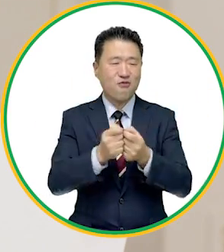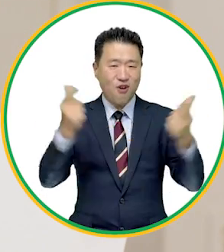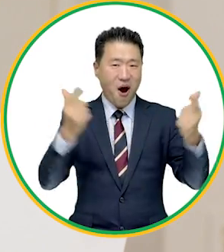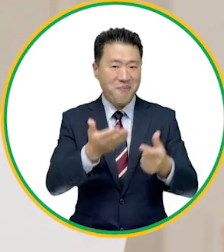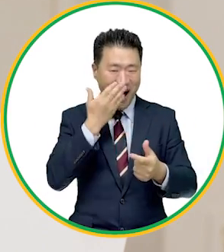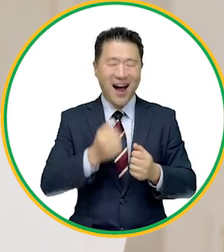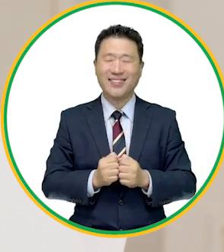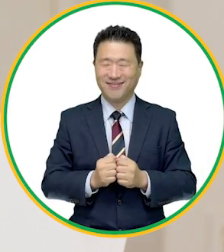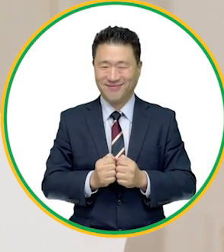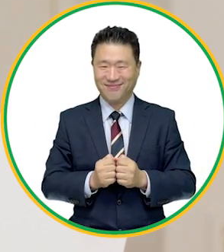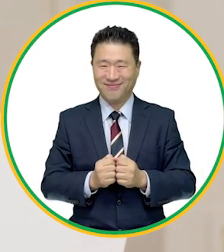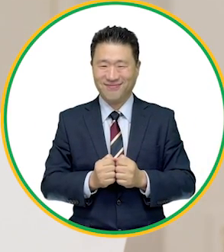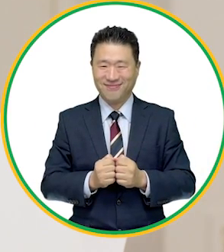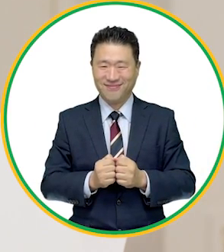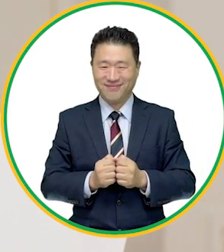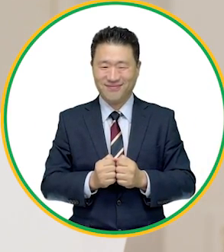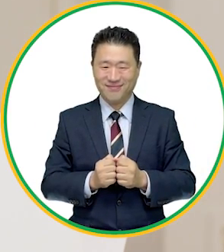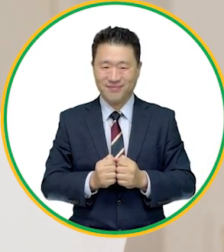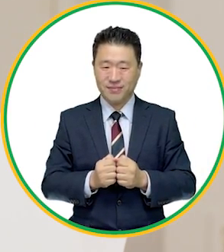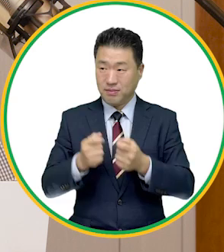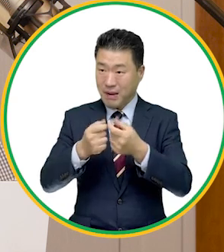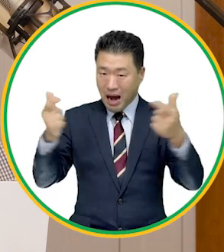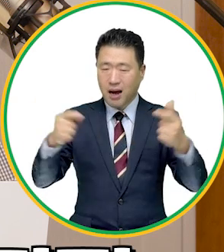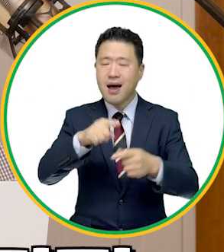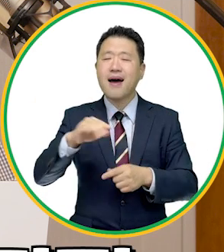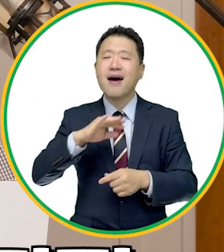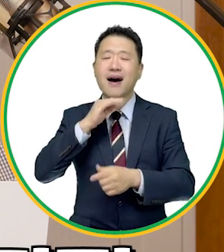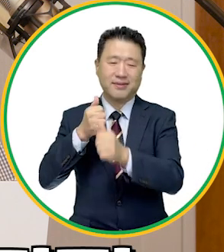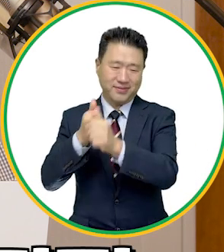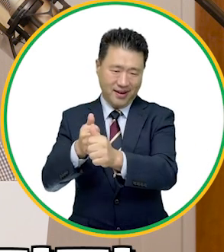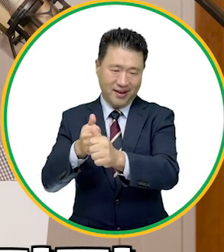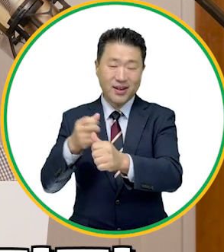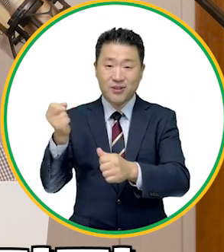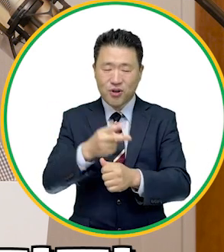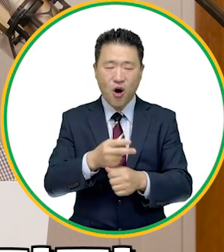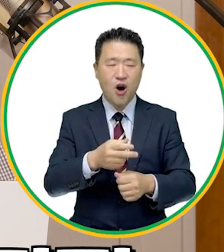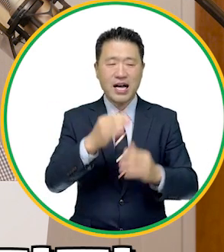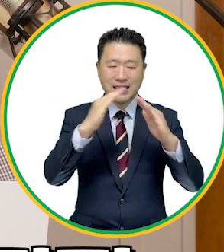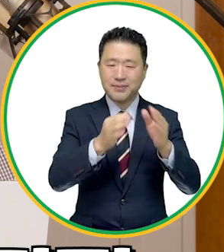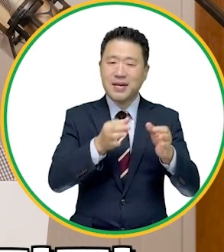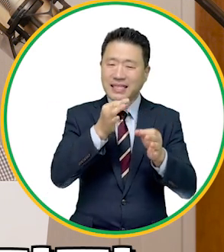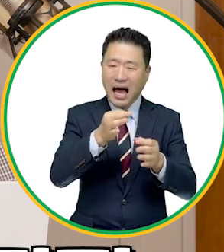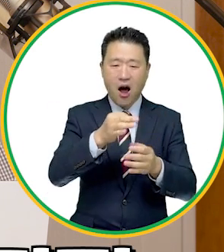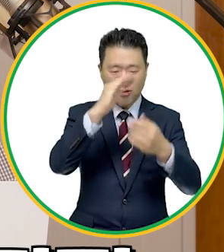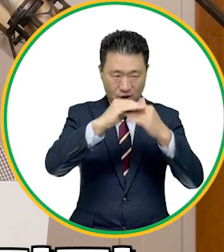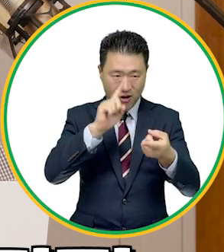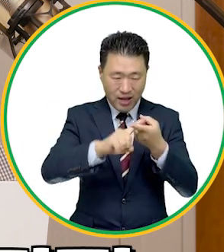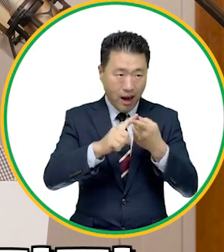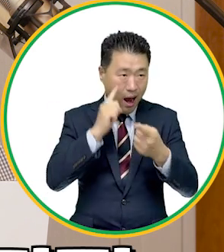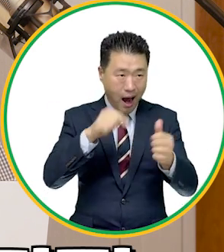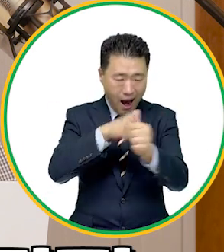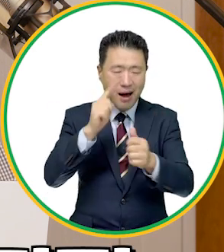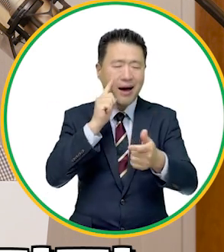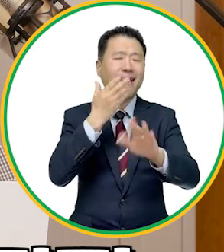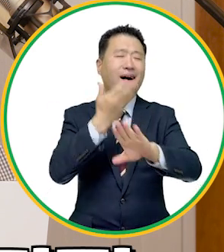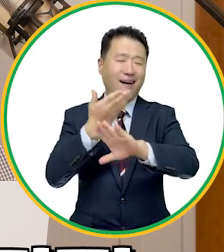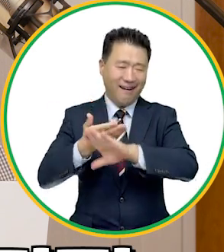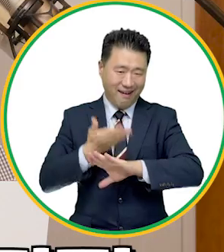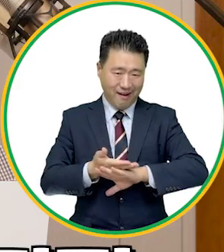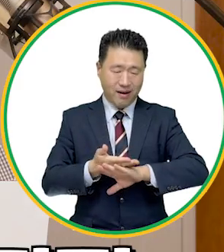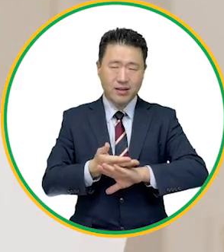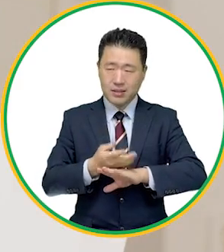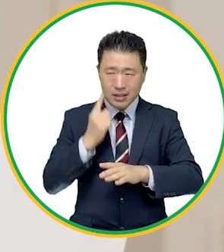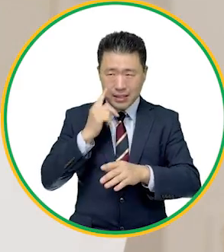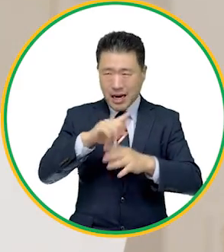최대 20%까지 증가하게 됩니다. 증가폭은 가입자 연령과 주택 가격에 따라서